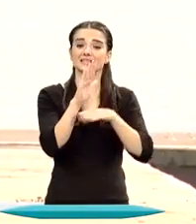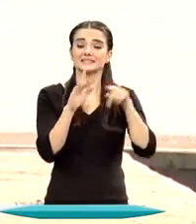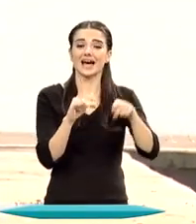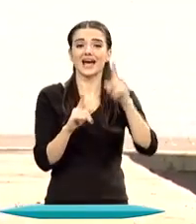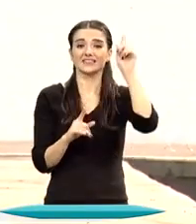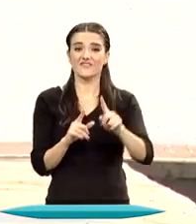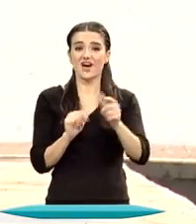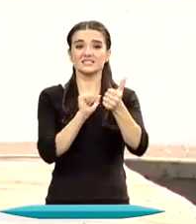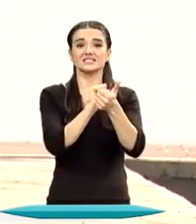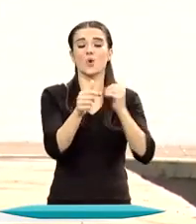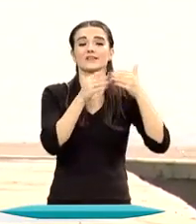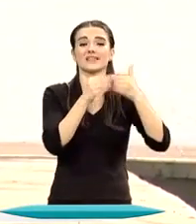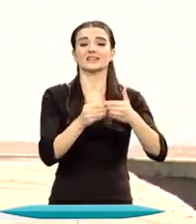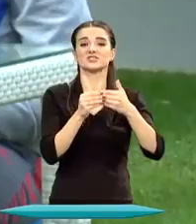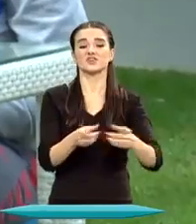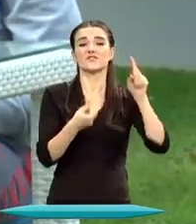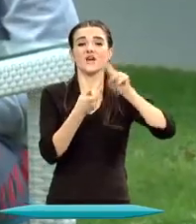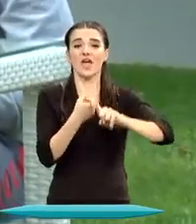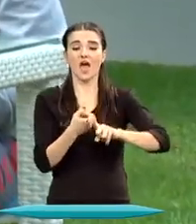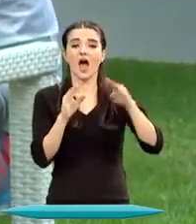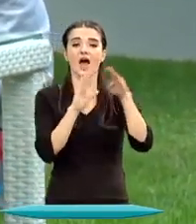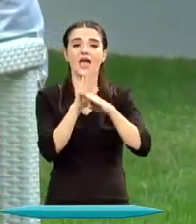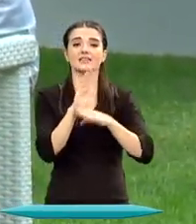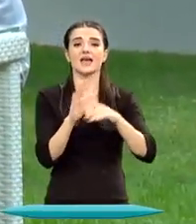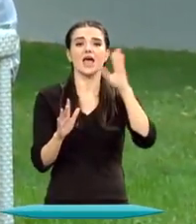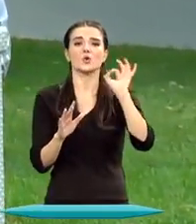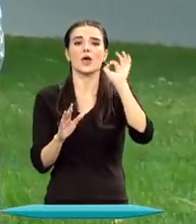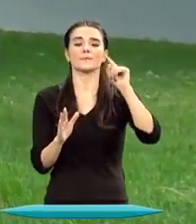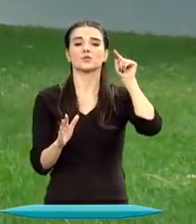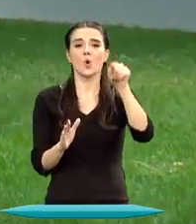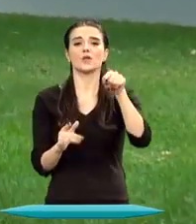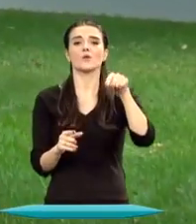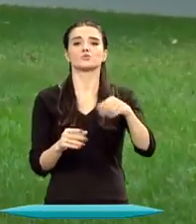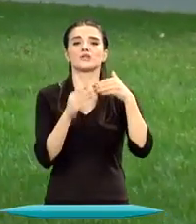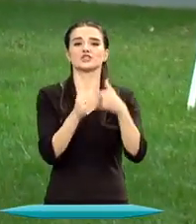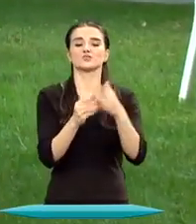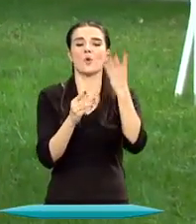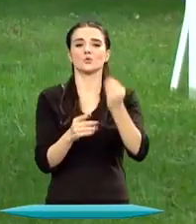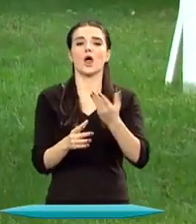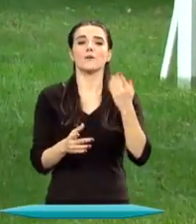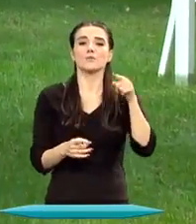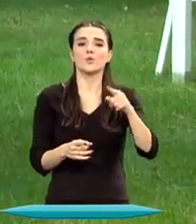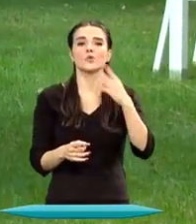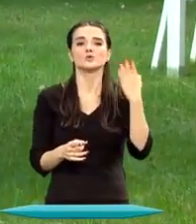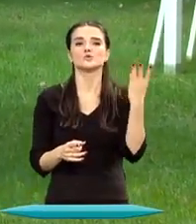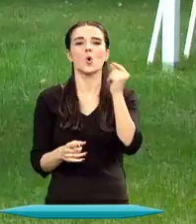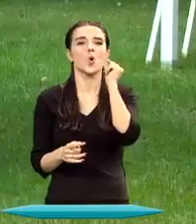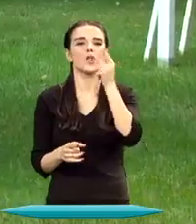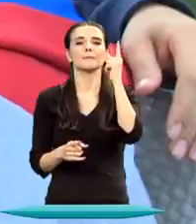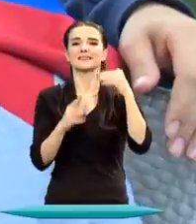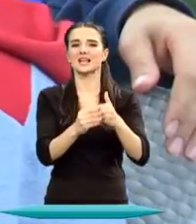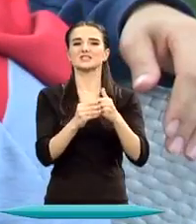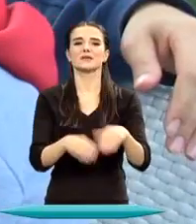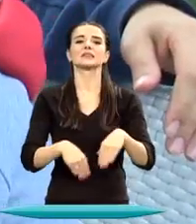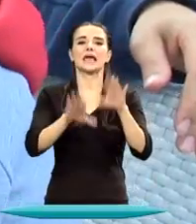Baha hayatında ilk kez sporla tanışır ve hayatının kırılma noktası bu tanışma olur. Ama bu pek